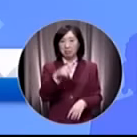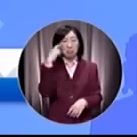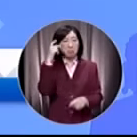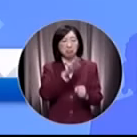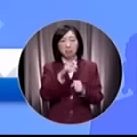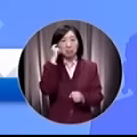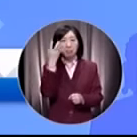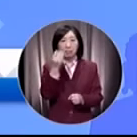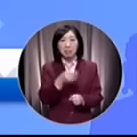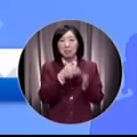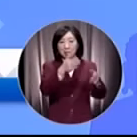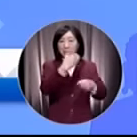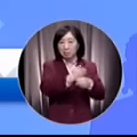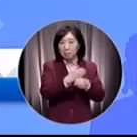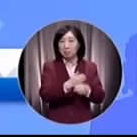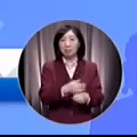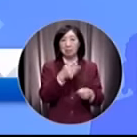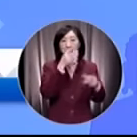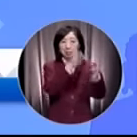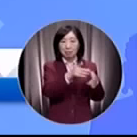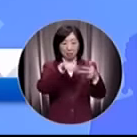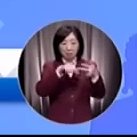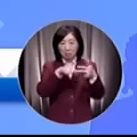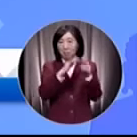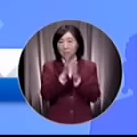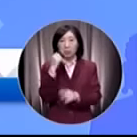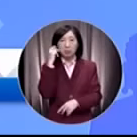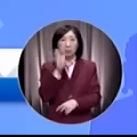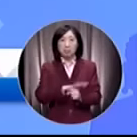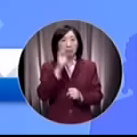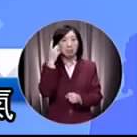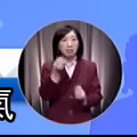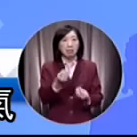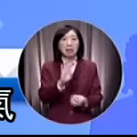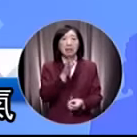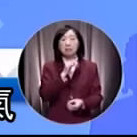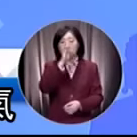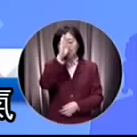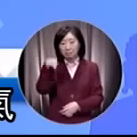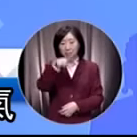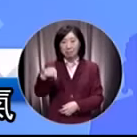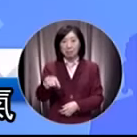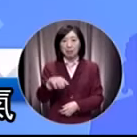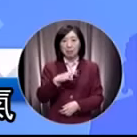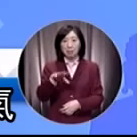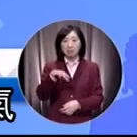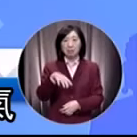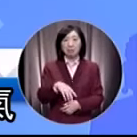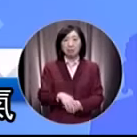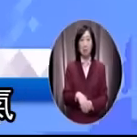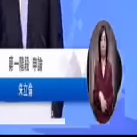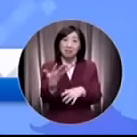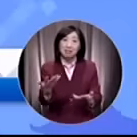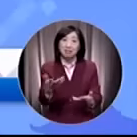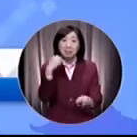满，也可以对朱立伦不满，但是我要请大家不要拿台湾的未来来出